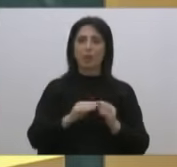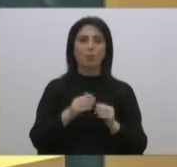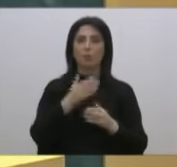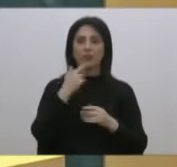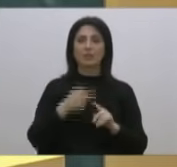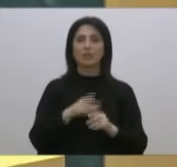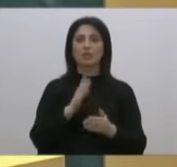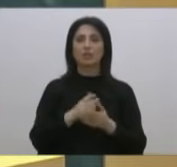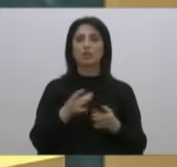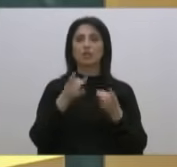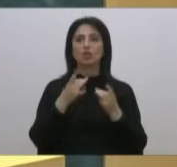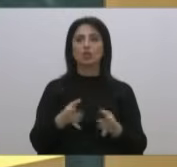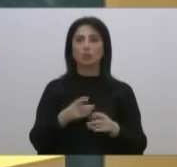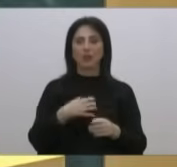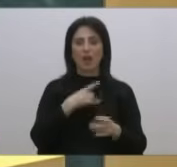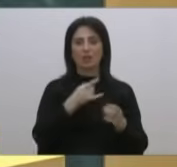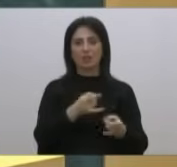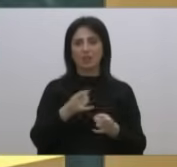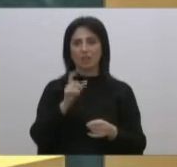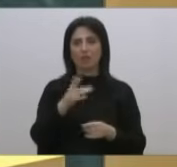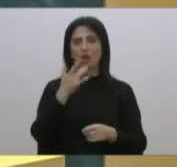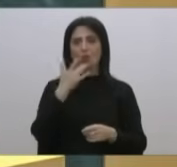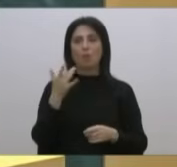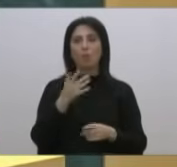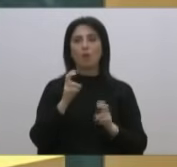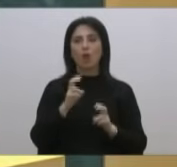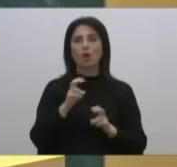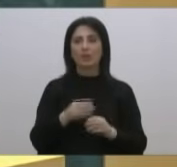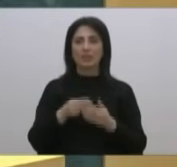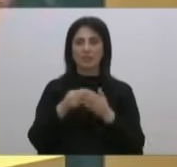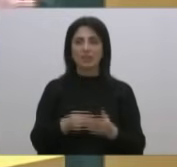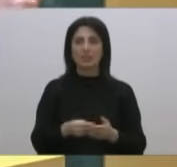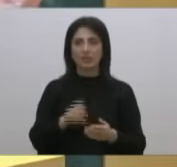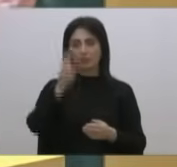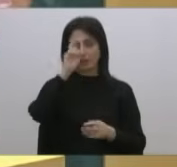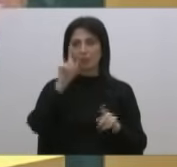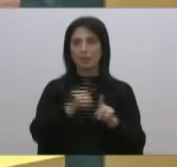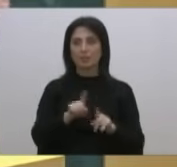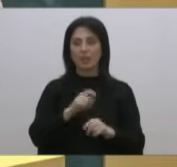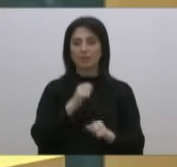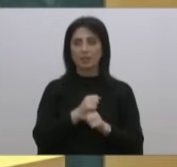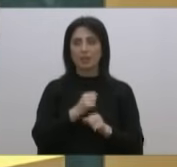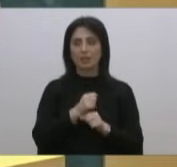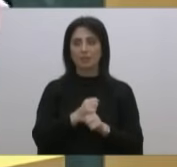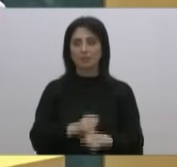არ არის, ეს არის უბრალოდ დაშინება ხალხის და პოლიტიკურად ზეწოლა, რომ აი მთავრობა ასეთ რამეს